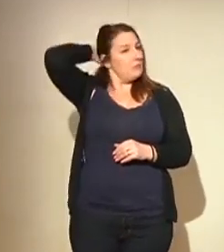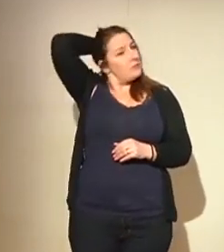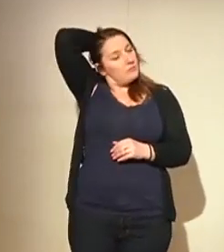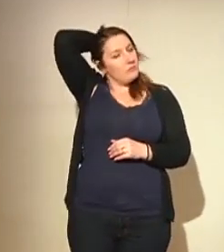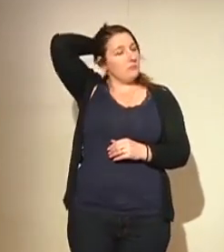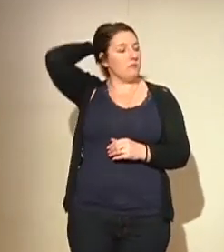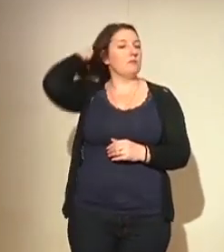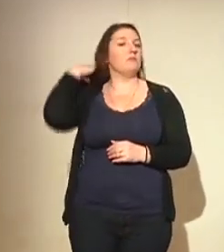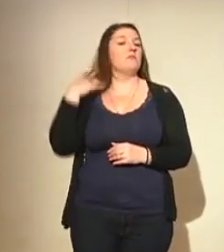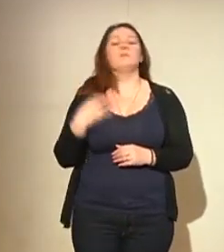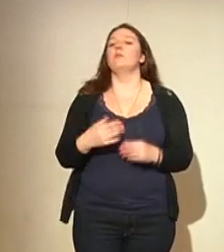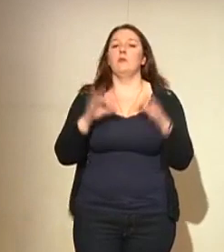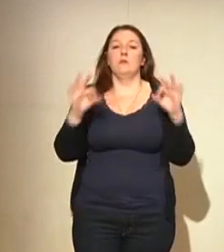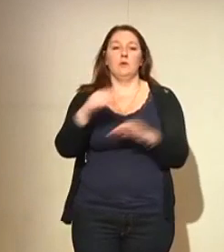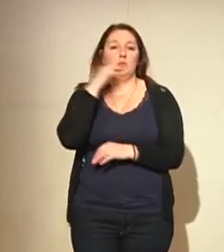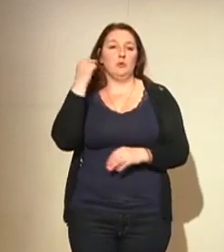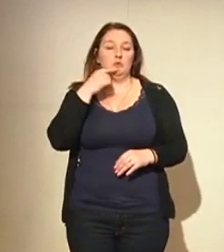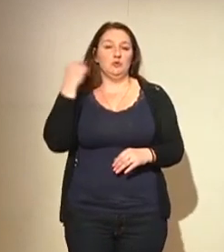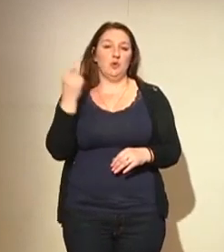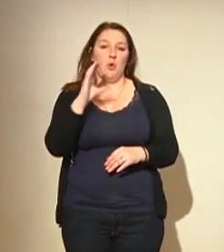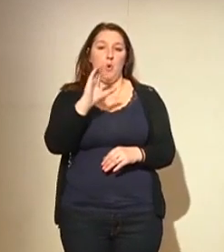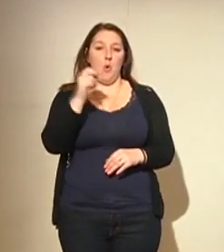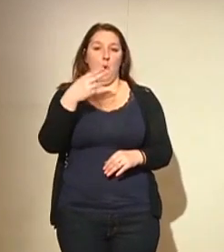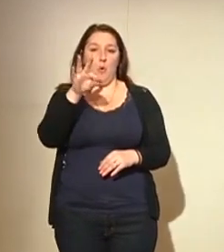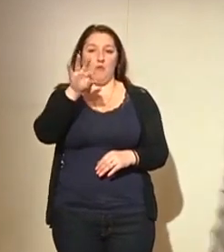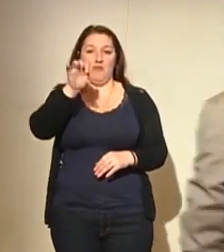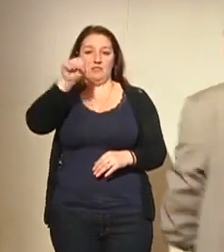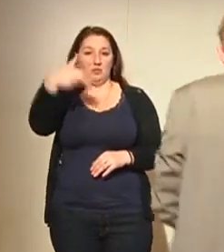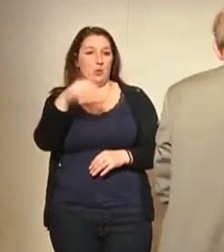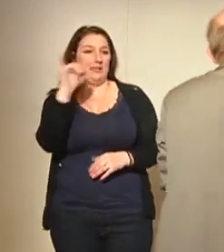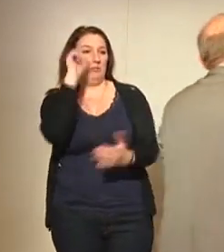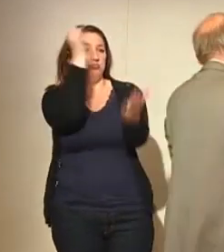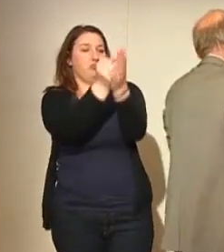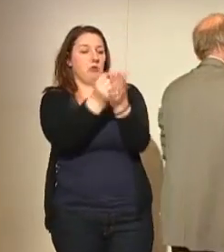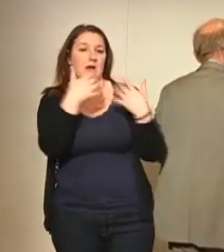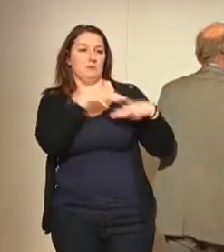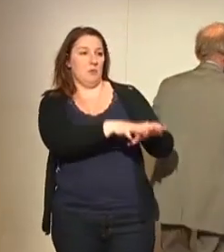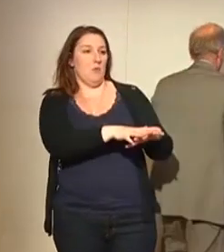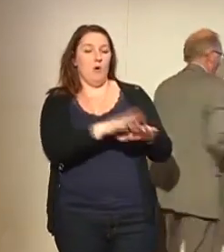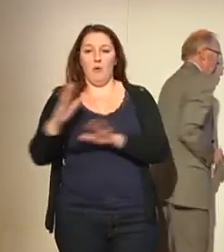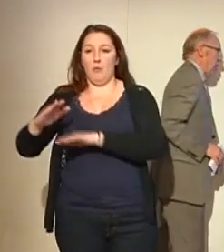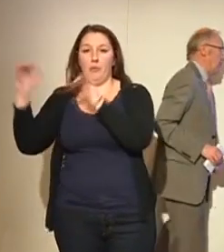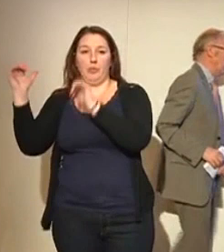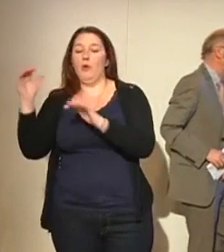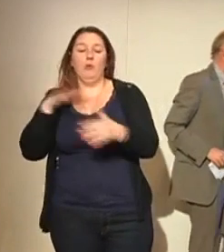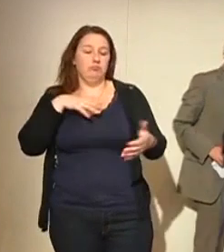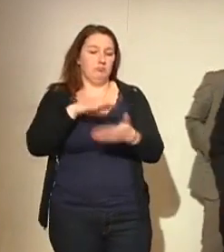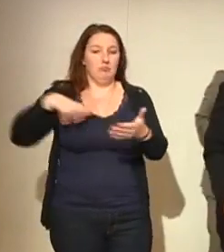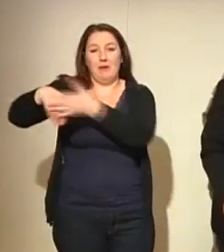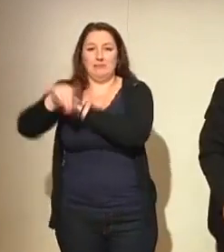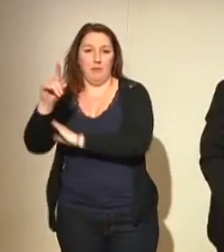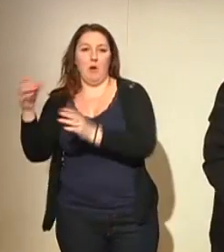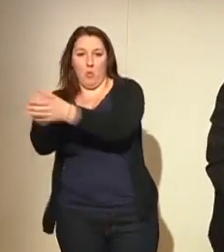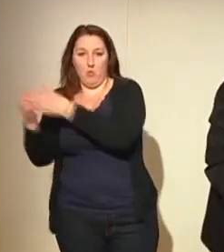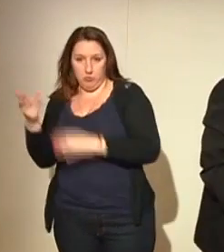national donc pour monsieur confesson qui est pour rassemblement prend pas part au vote les trois autres groupes